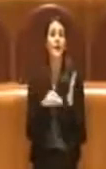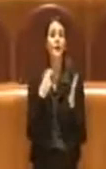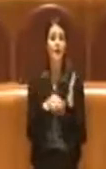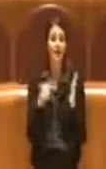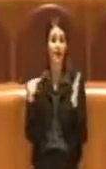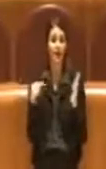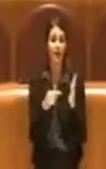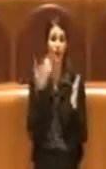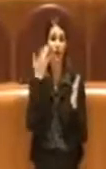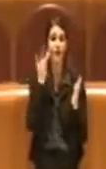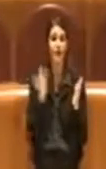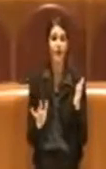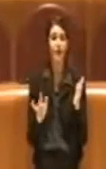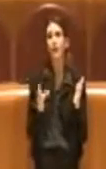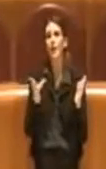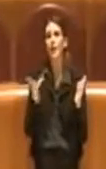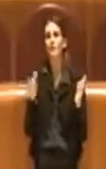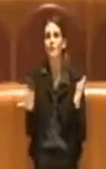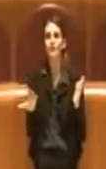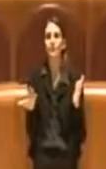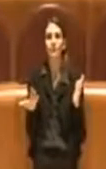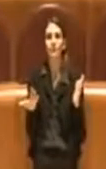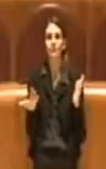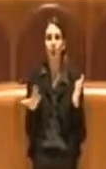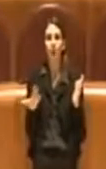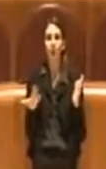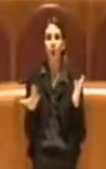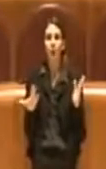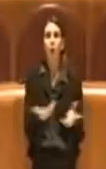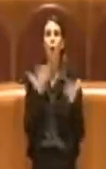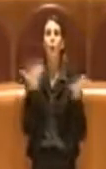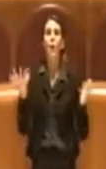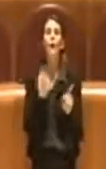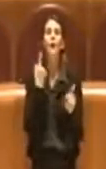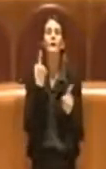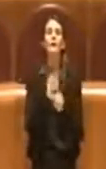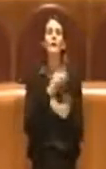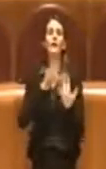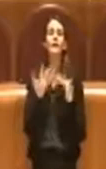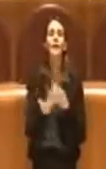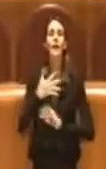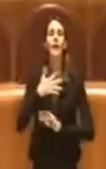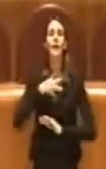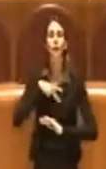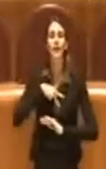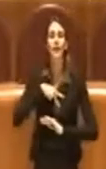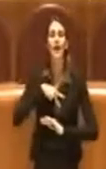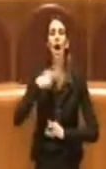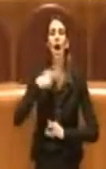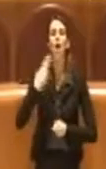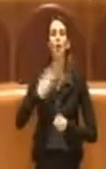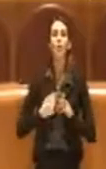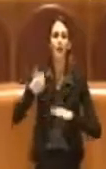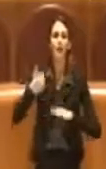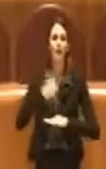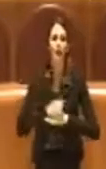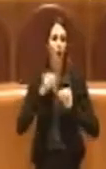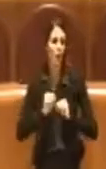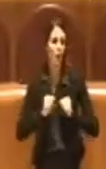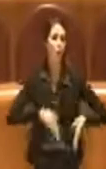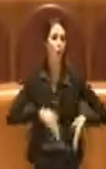ciò che è destinato a diventare di proprietà di Roma Capitale, strutture, opere